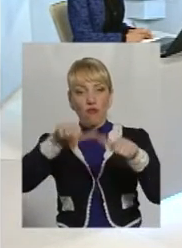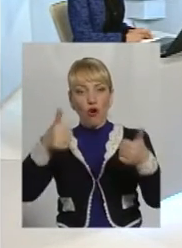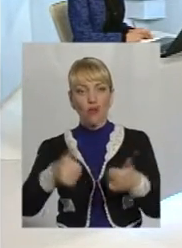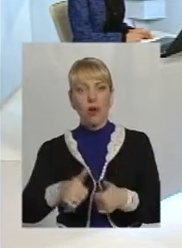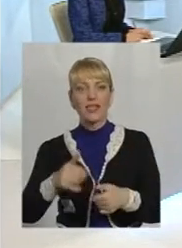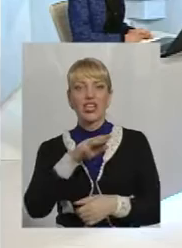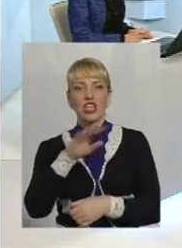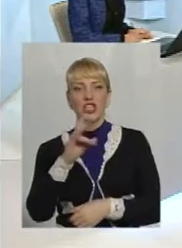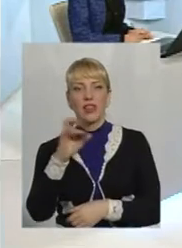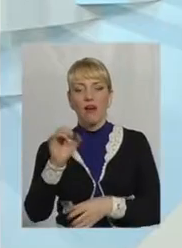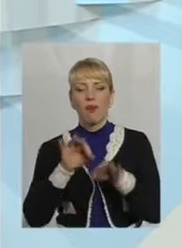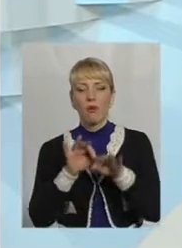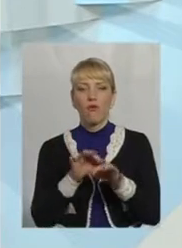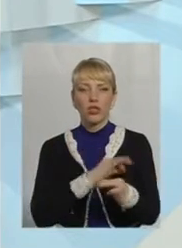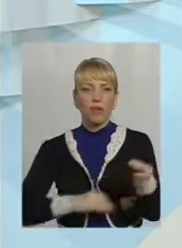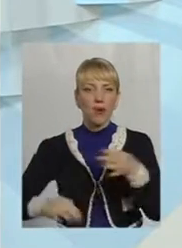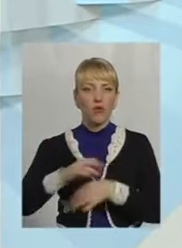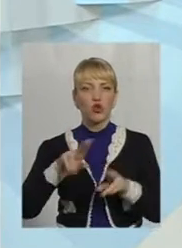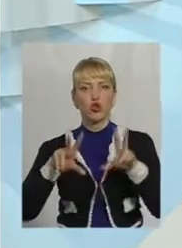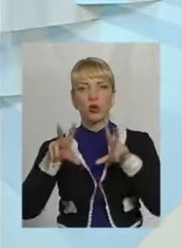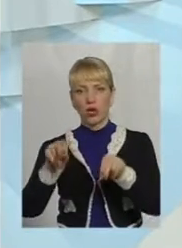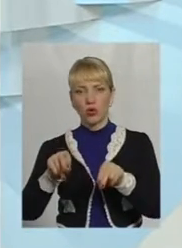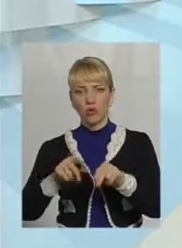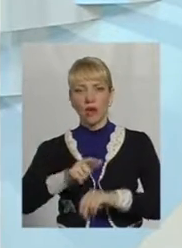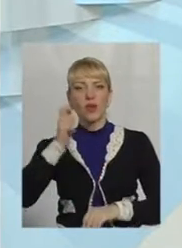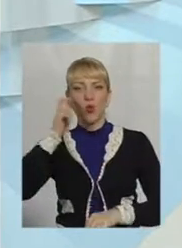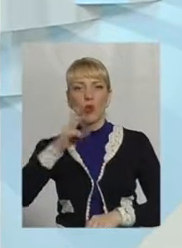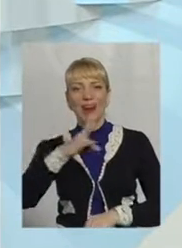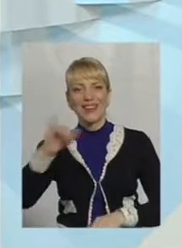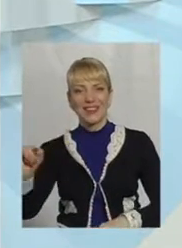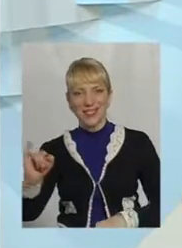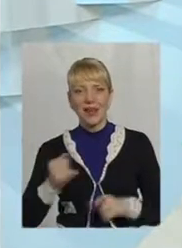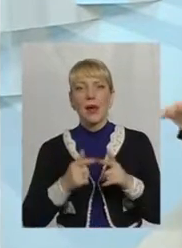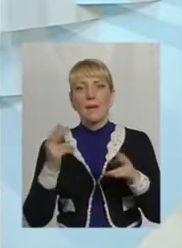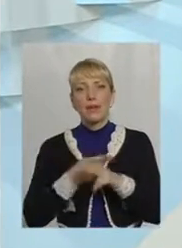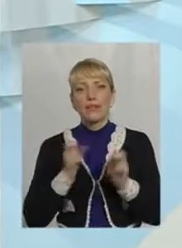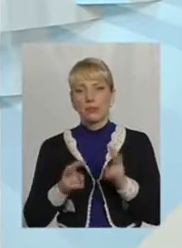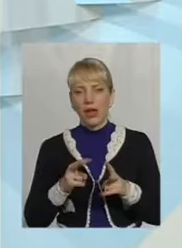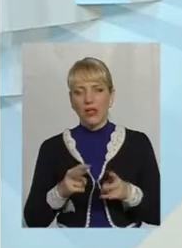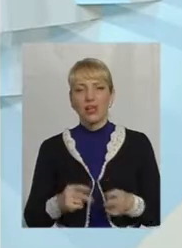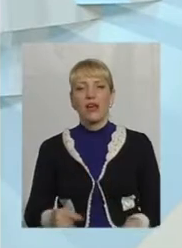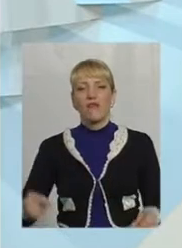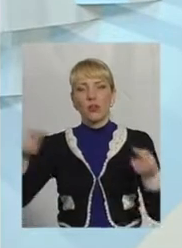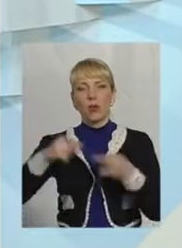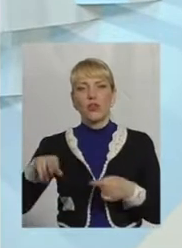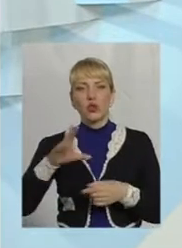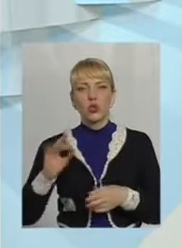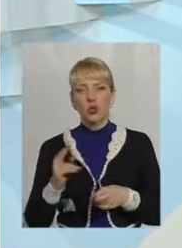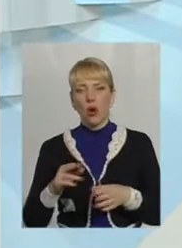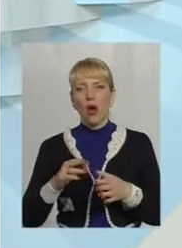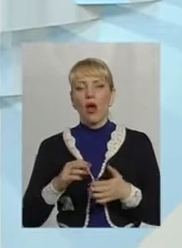Женеві проводити переговори щодо гарантування Україні безпеки відповідності до